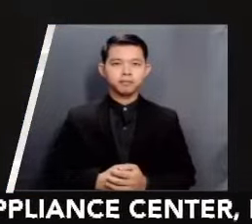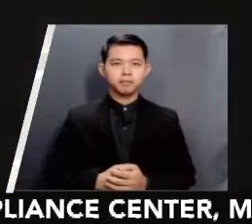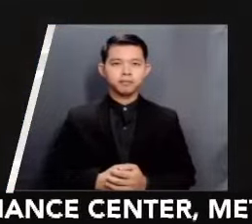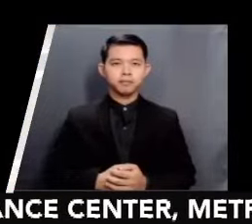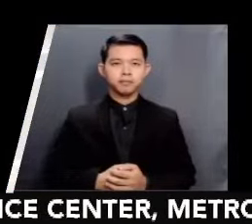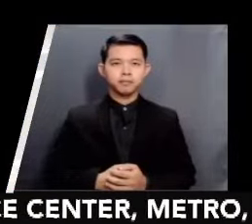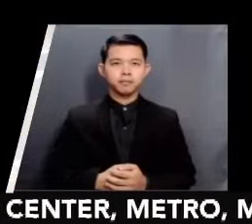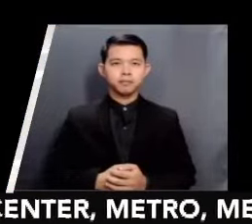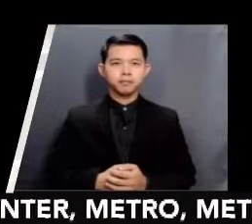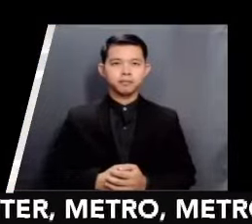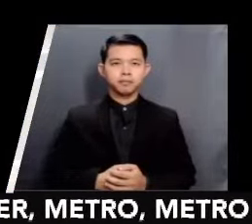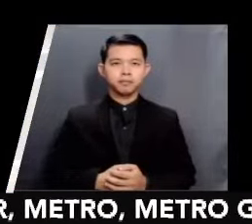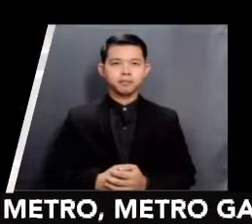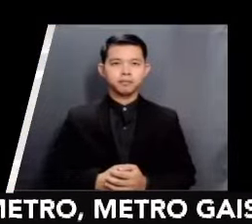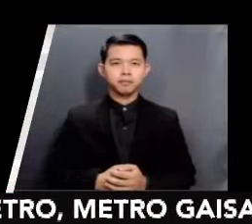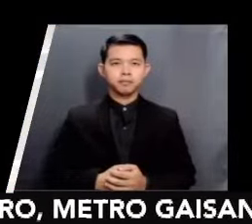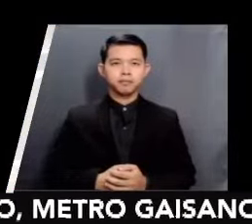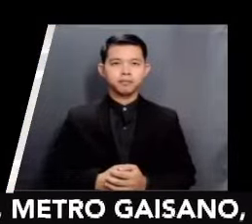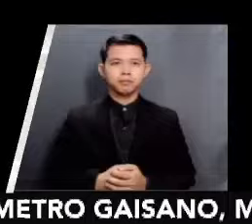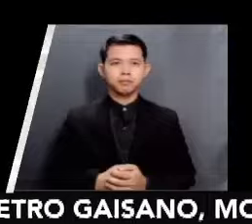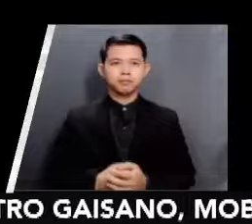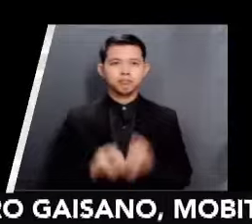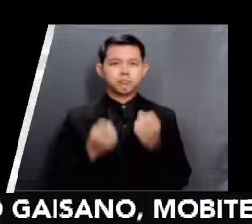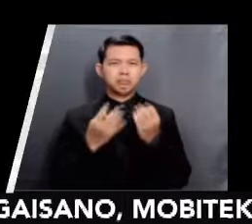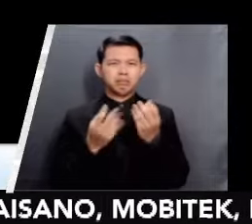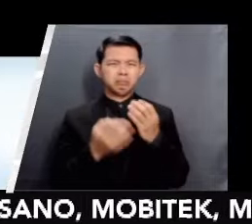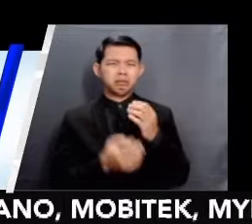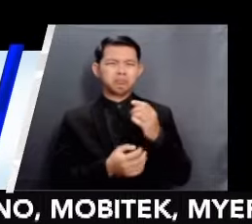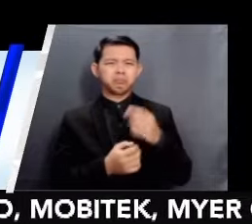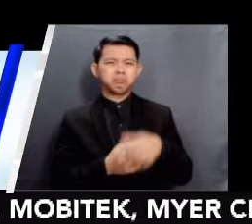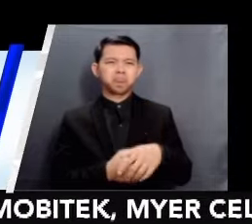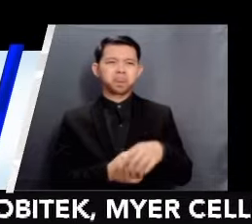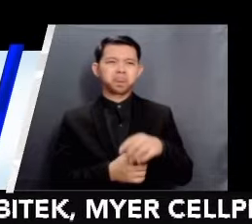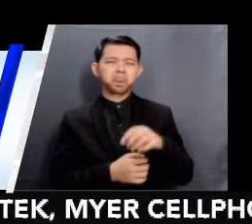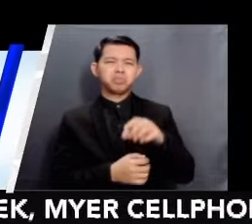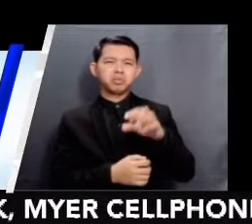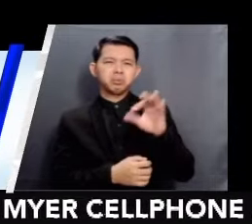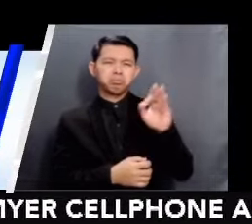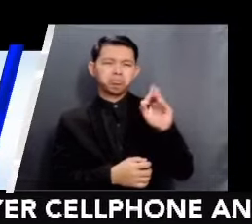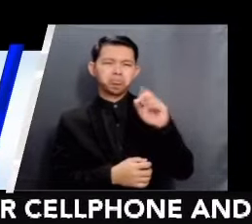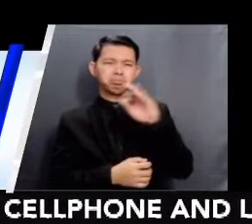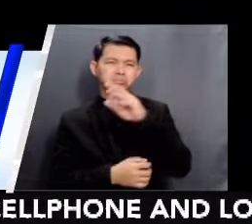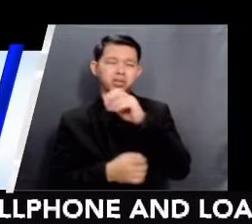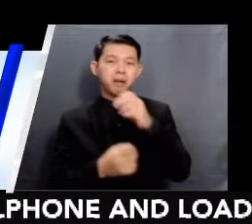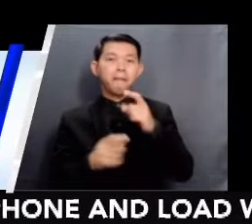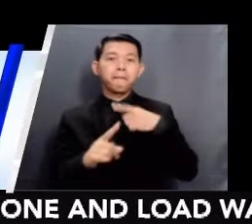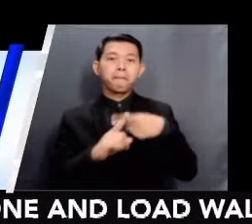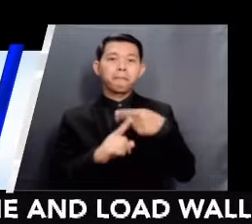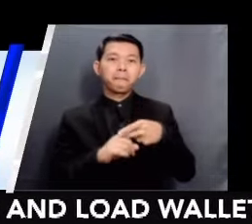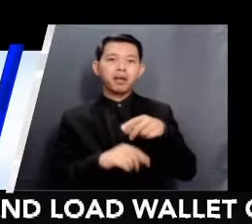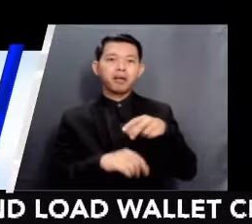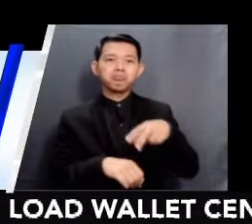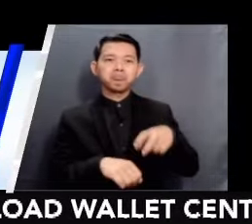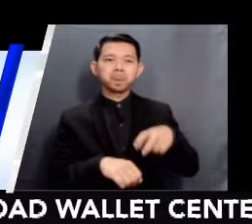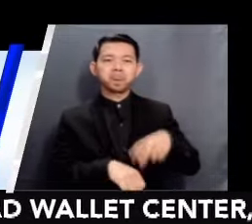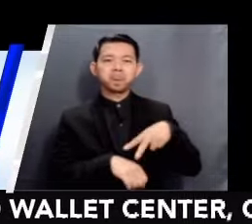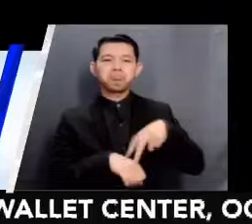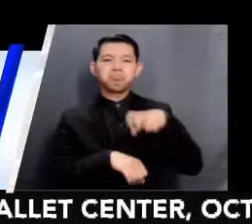Kasabay ng pagdami ng mga gamo-gamo, maraming palaka ang nagsilabasan sa Sarat, Ilocos Norte. Pagkain kasi ng mga palaka ang mga